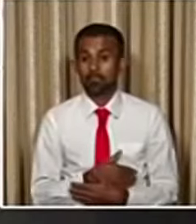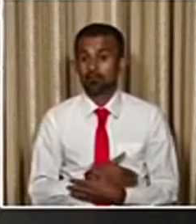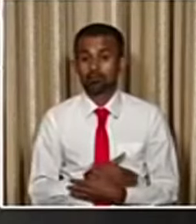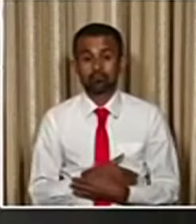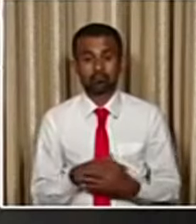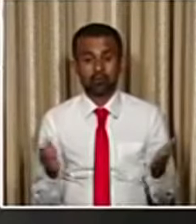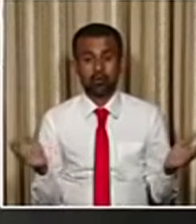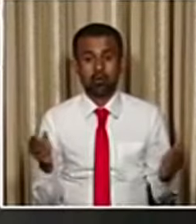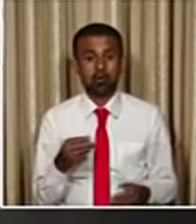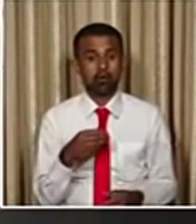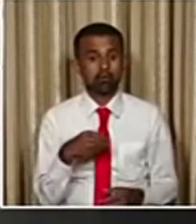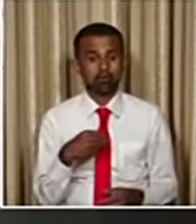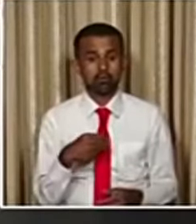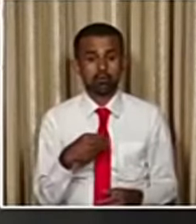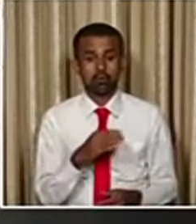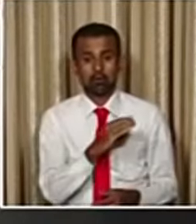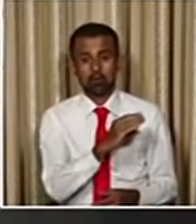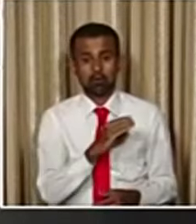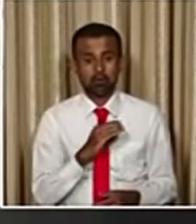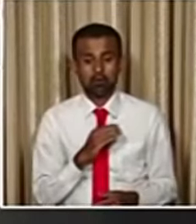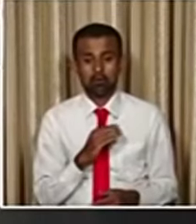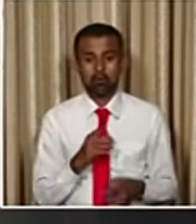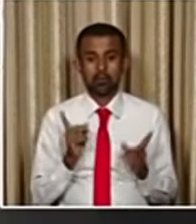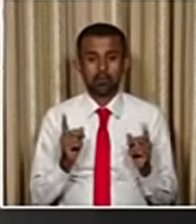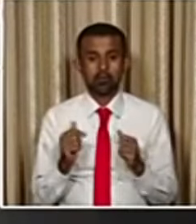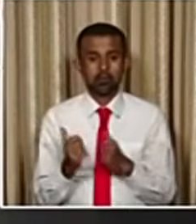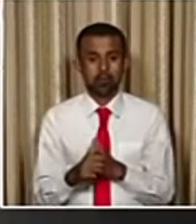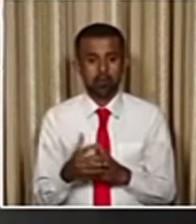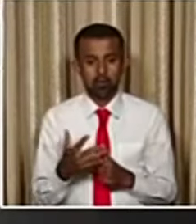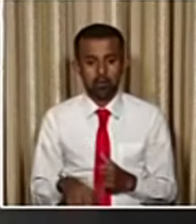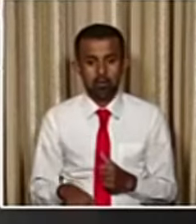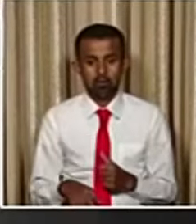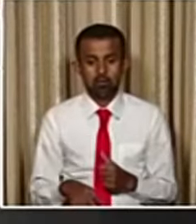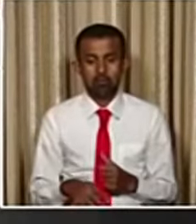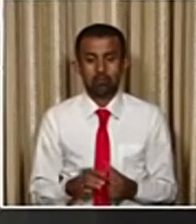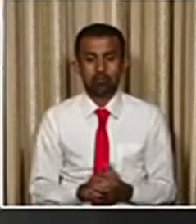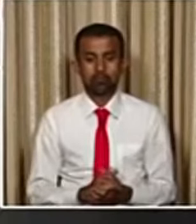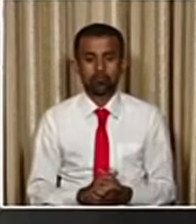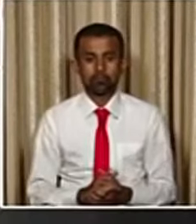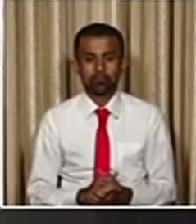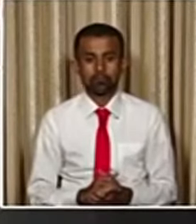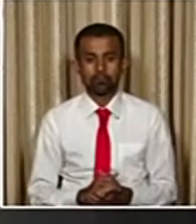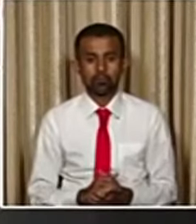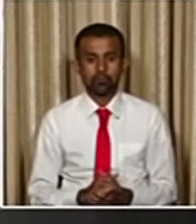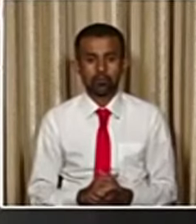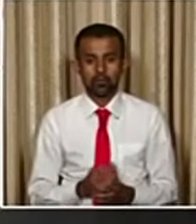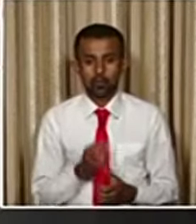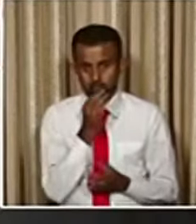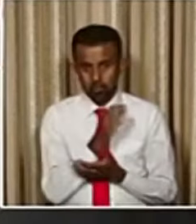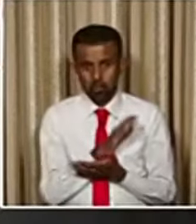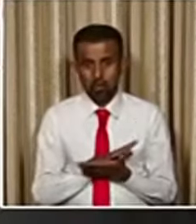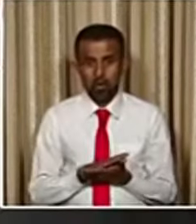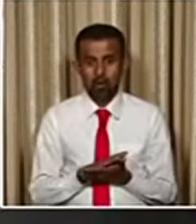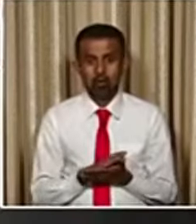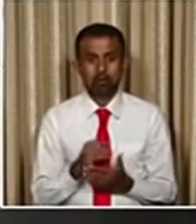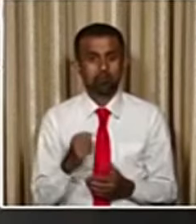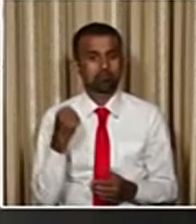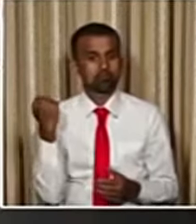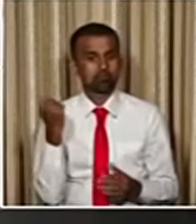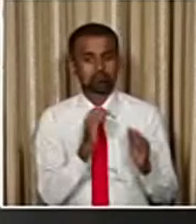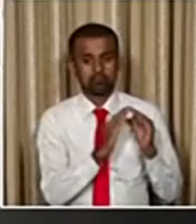ವಿಶಾಲ ನಾಯಿಮುದಲ ಕರಗನ ಮಿರಿ ಕ್ರೀಡಾಂಗಣ ಹದ್ವಿ ಮೇ ಗೀತರಕ್ನ ಮೇ ಹಂಬಂದೊಟ